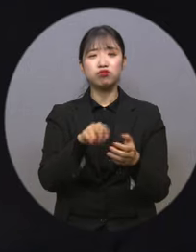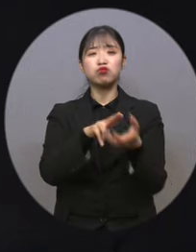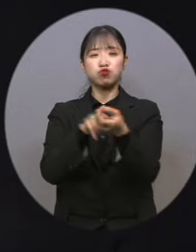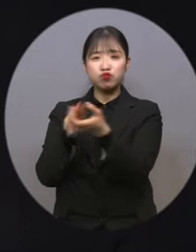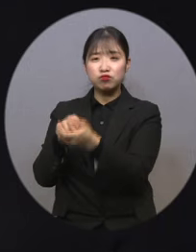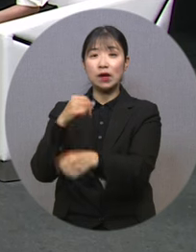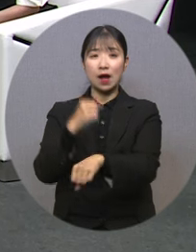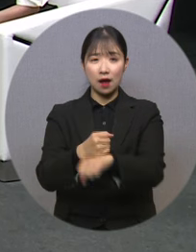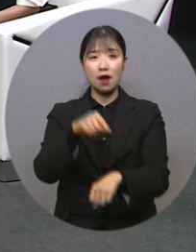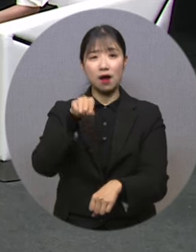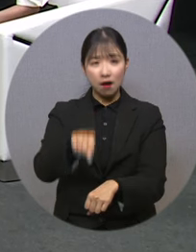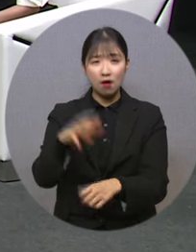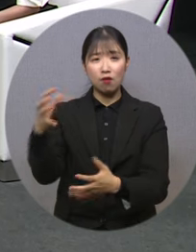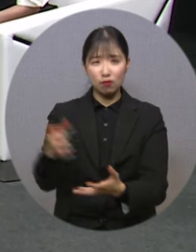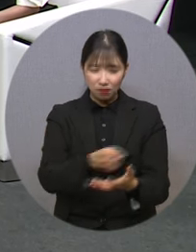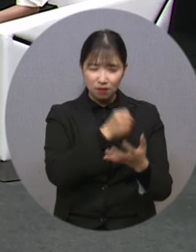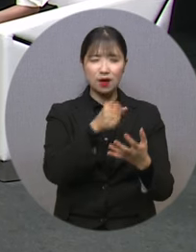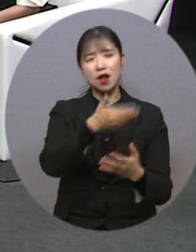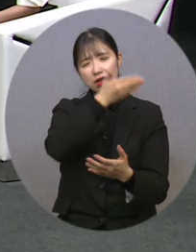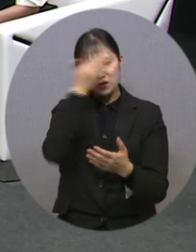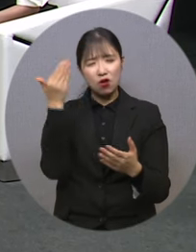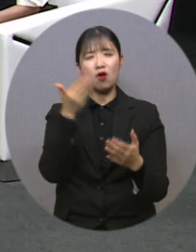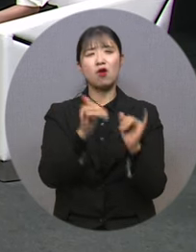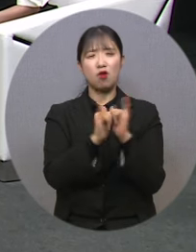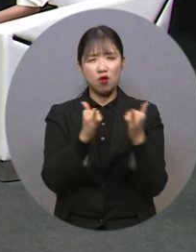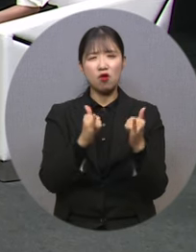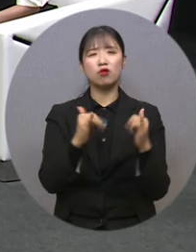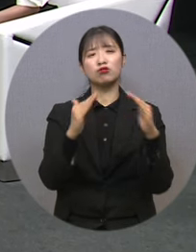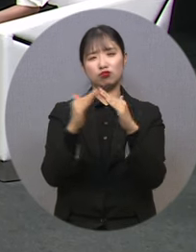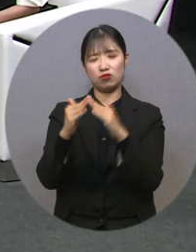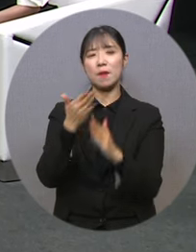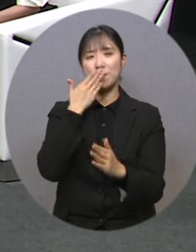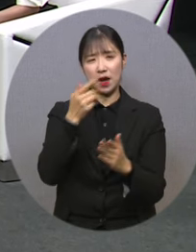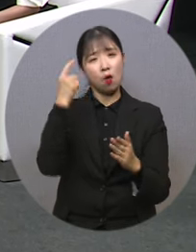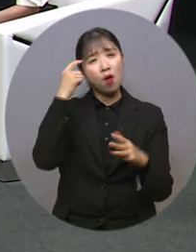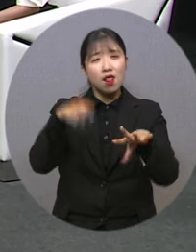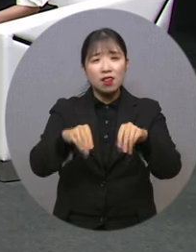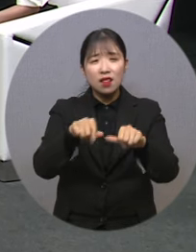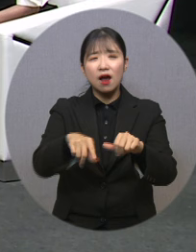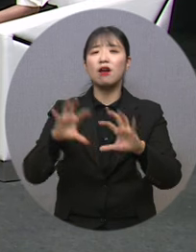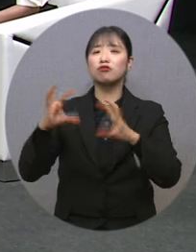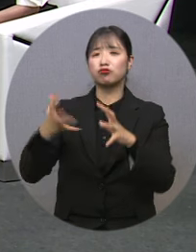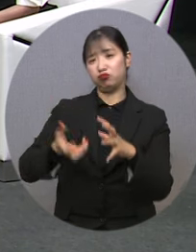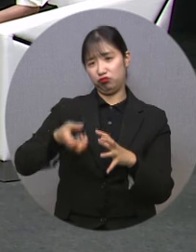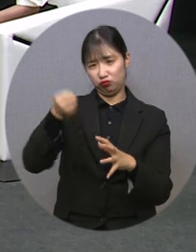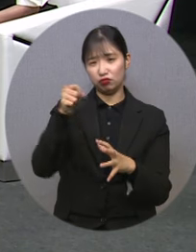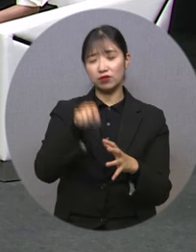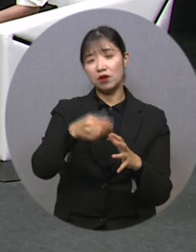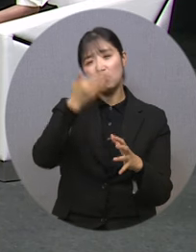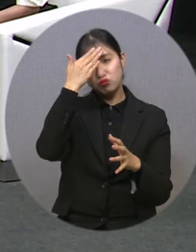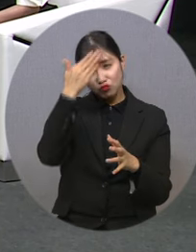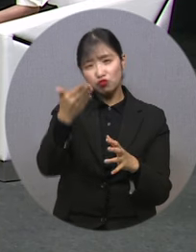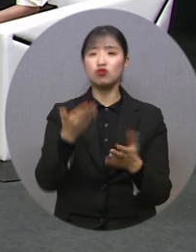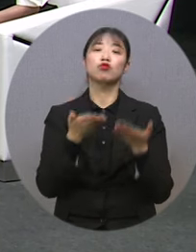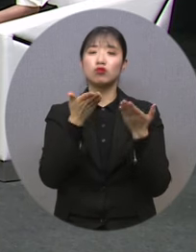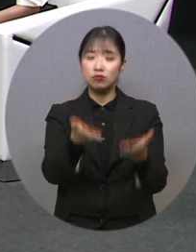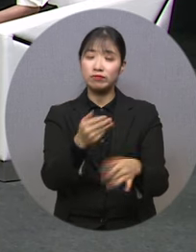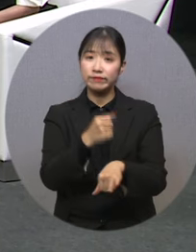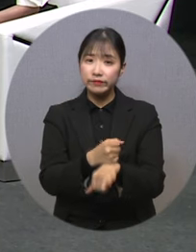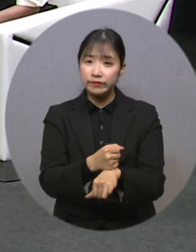가지고 청년 주택을 다 지을 수가 있습니다. 땅은 국가 거니까. 예. 그래서 그걸 무료로